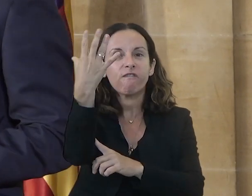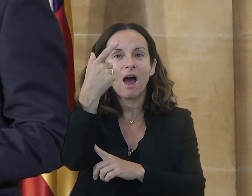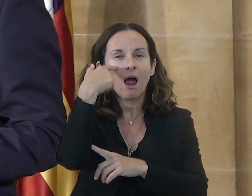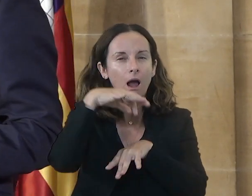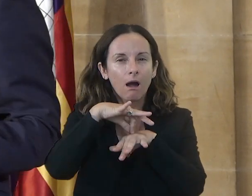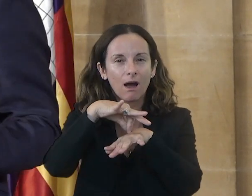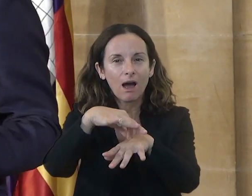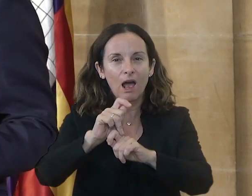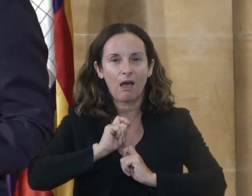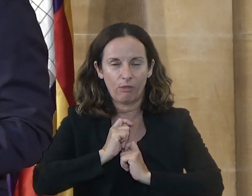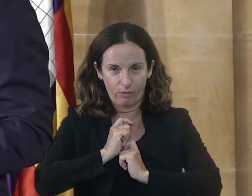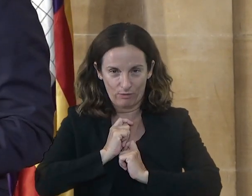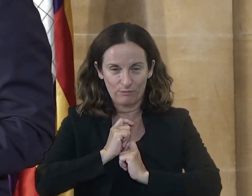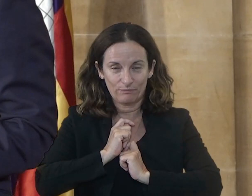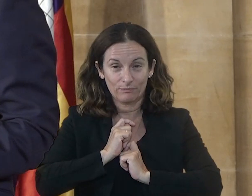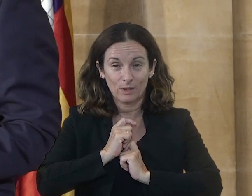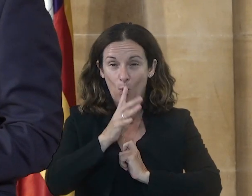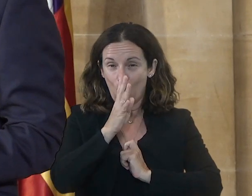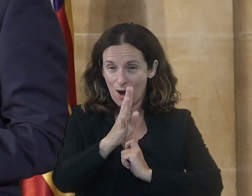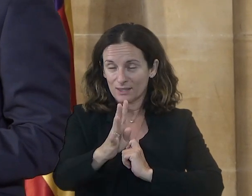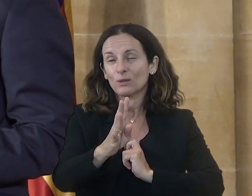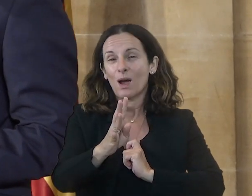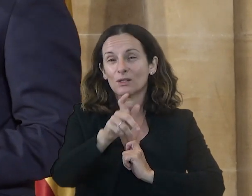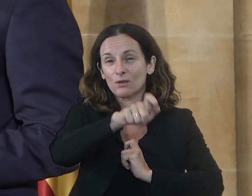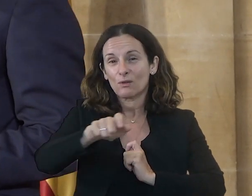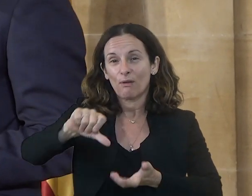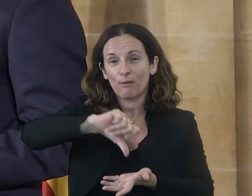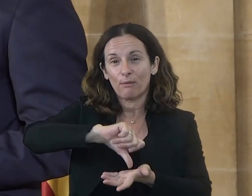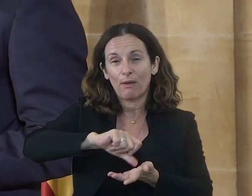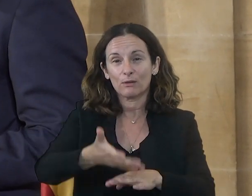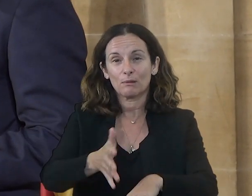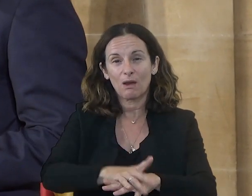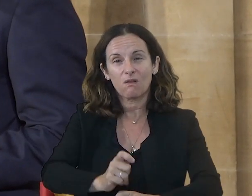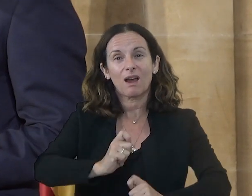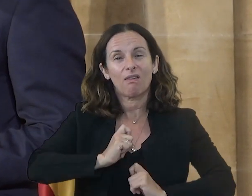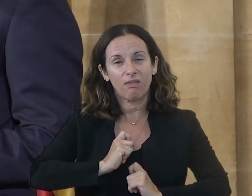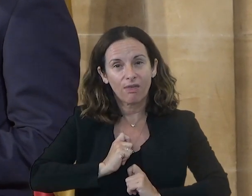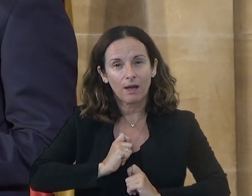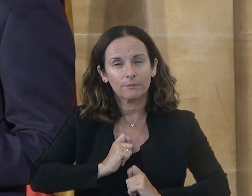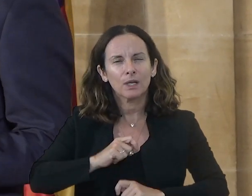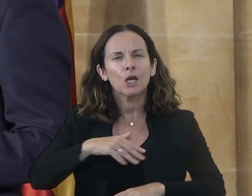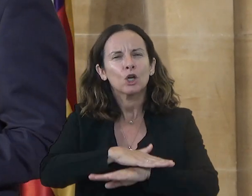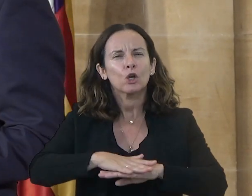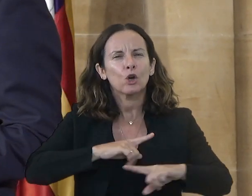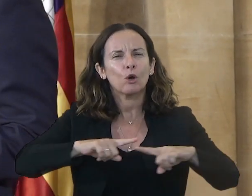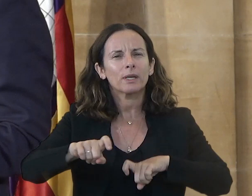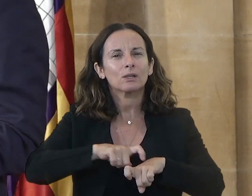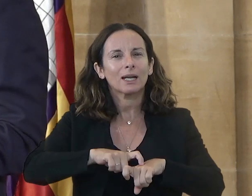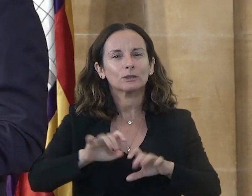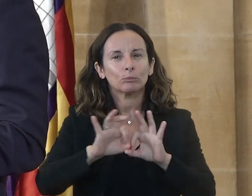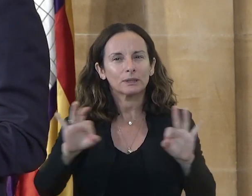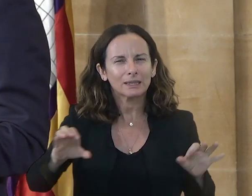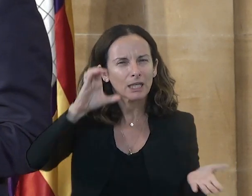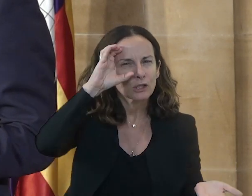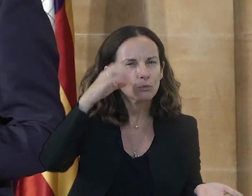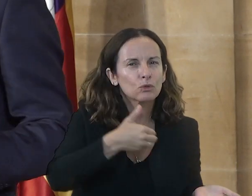guiarà durant aquests pròxims 4 anys de mandat que els ciutadans de Mallorca ens han donat. Governarem amb humilitat i escoltarem